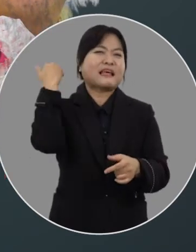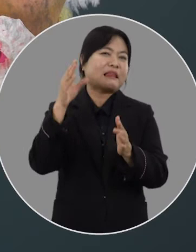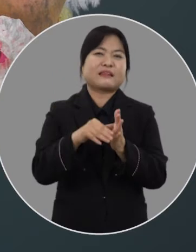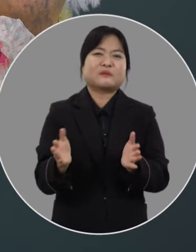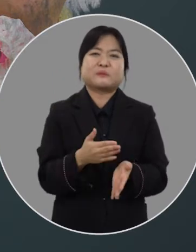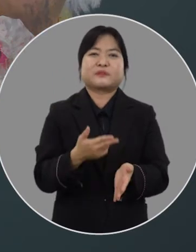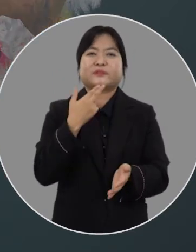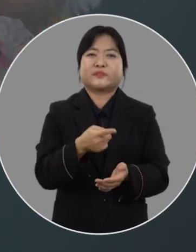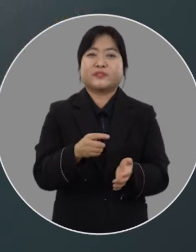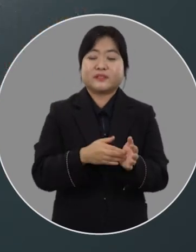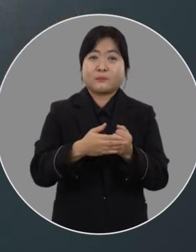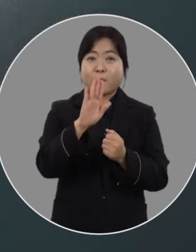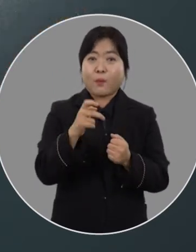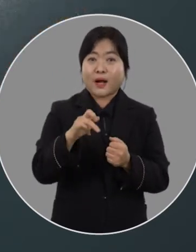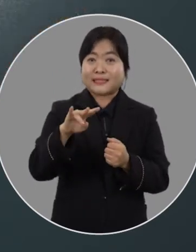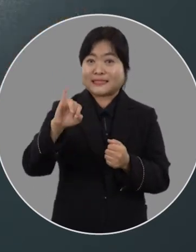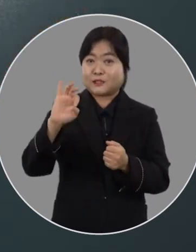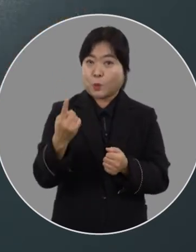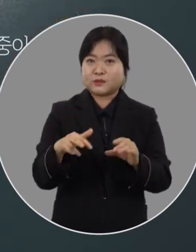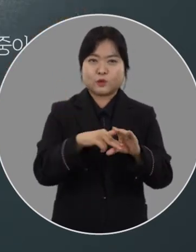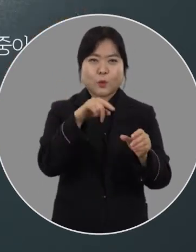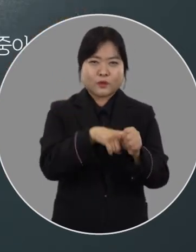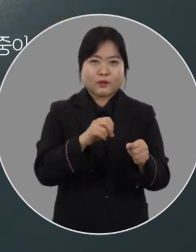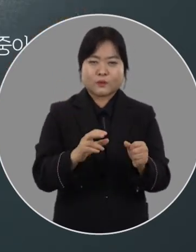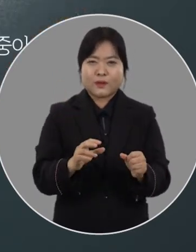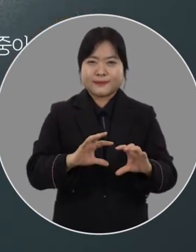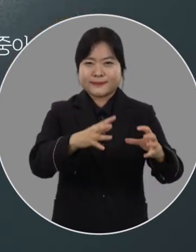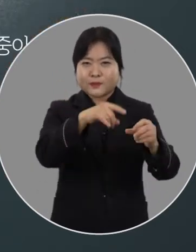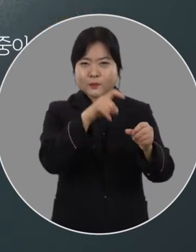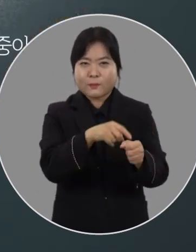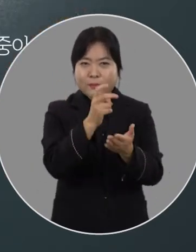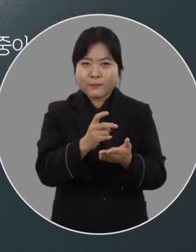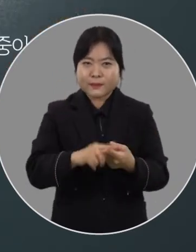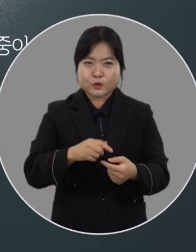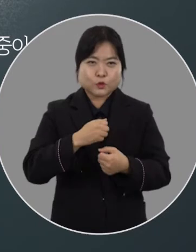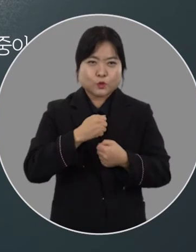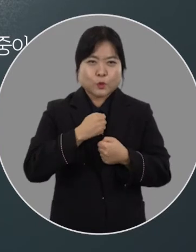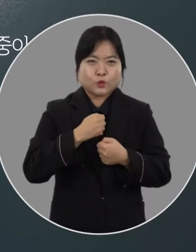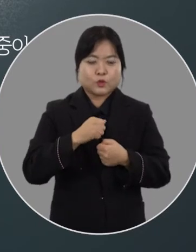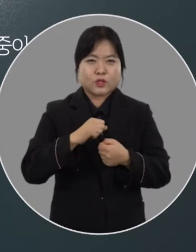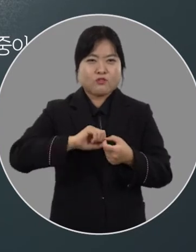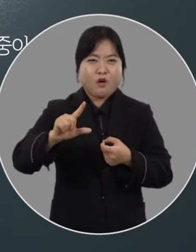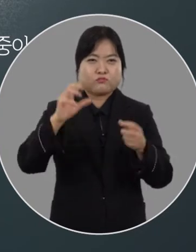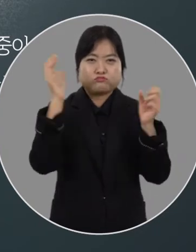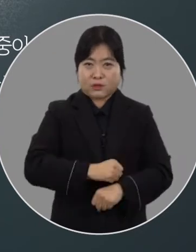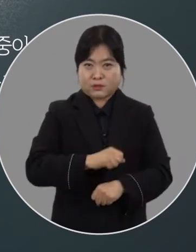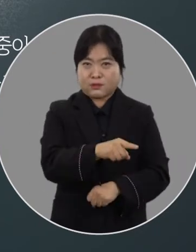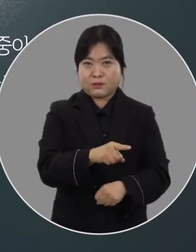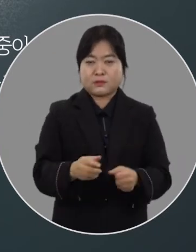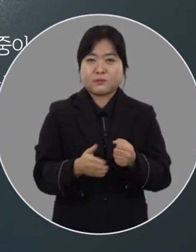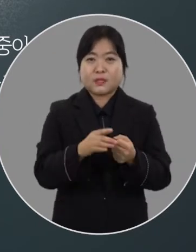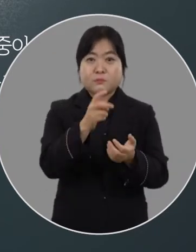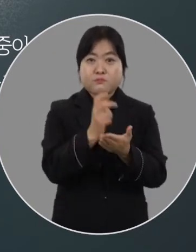없었습니다. 그렇기 때문에 보카치오는 종교적 그리고 세속적 법에 대한 존중이 거의 파괴되었는데, 이는